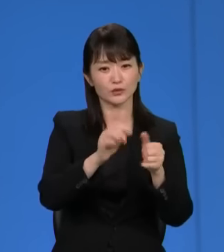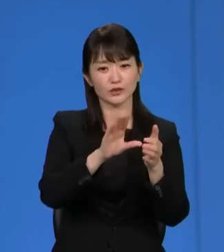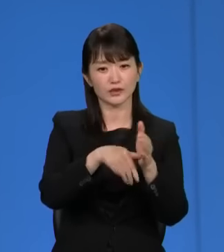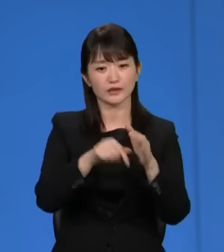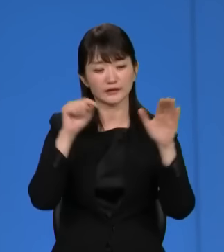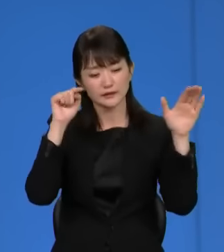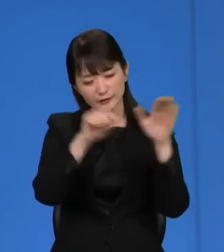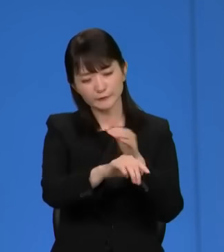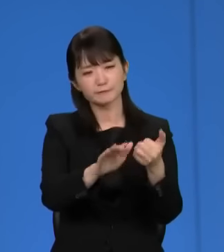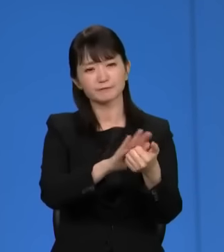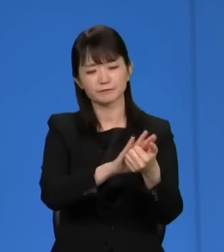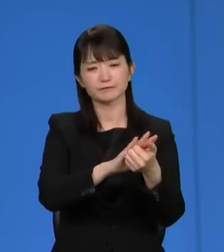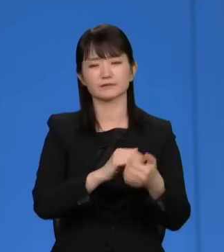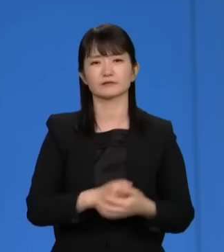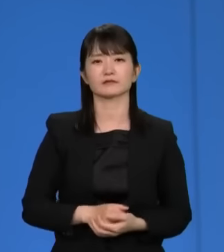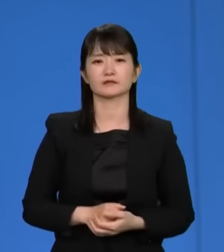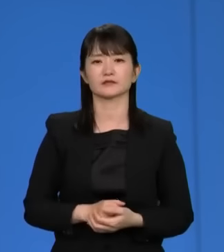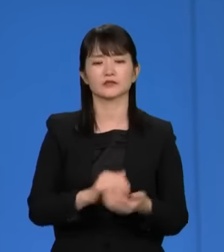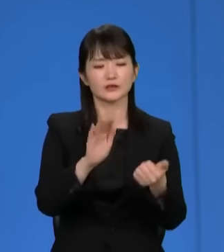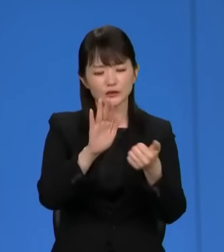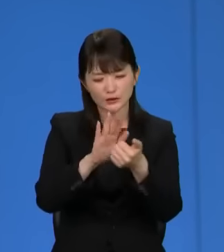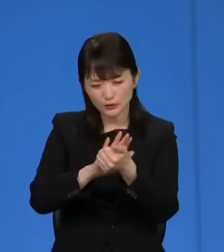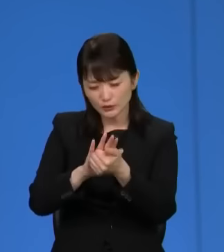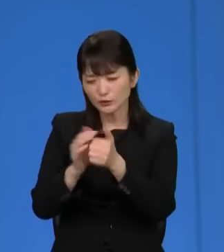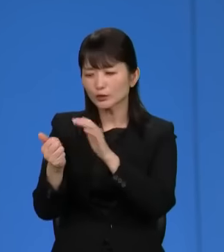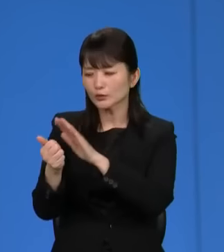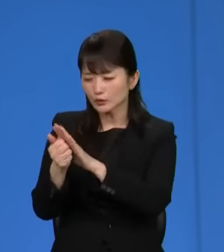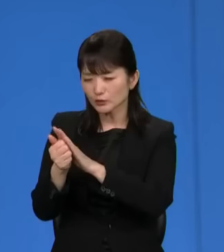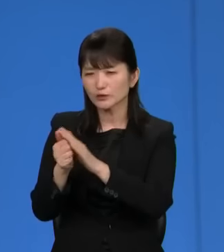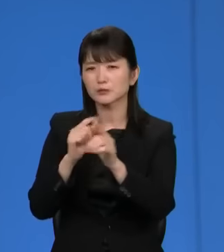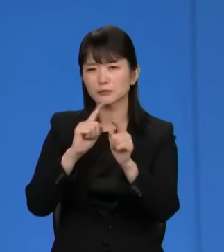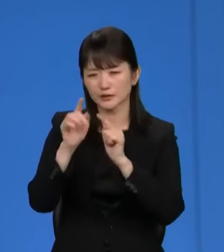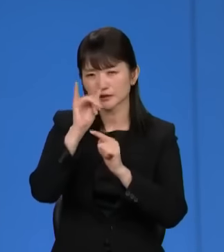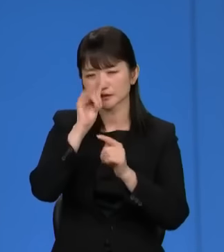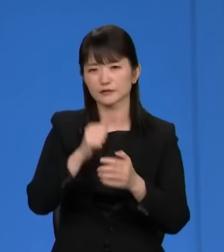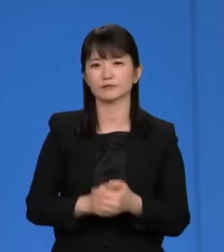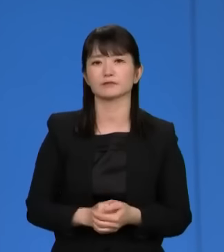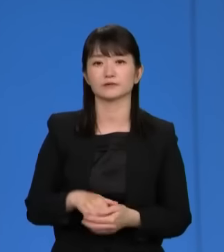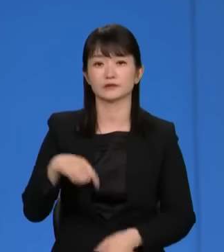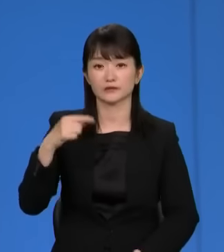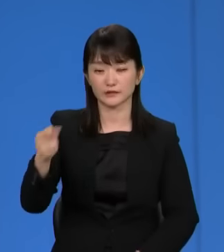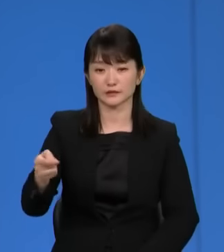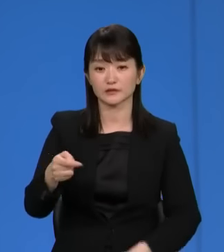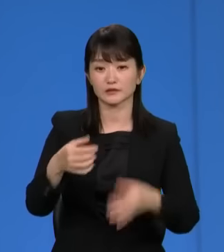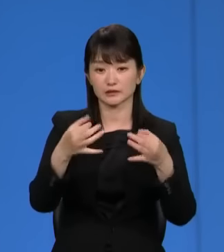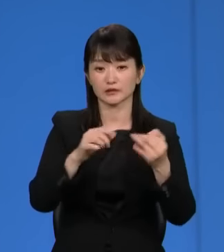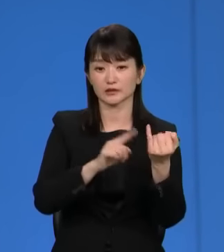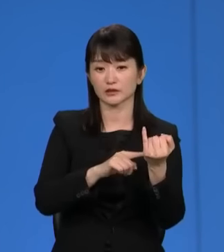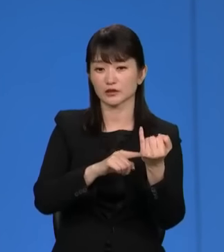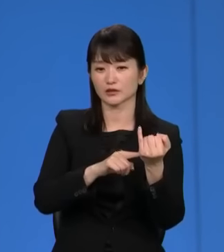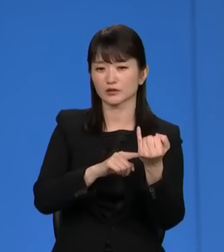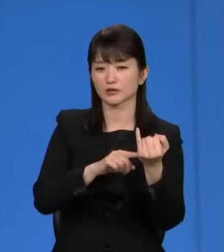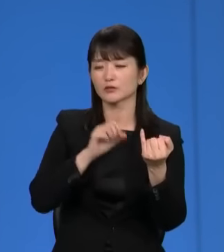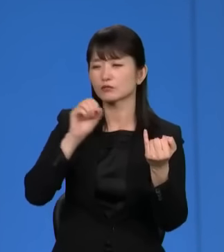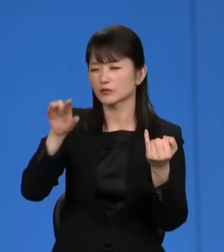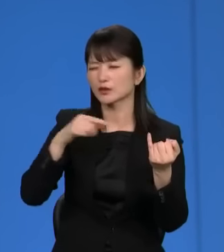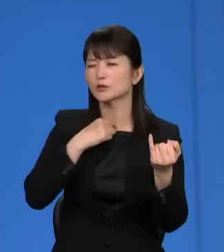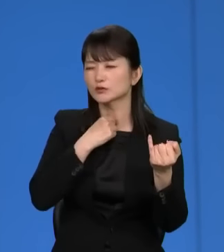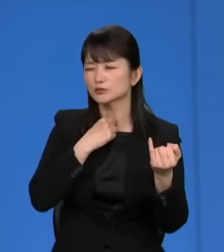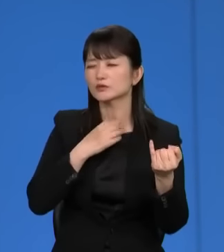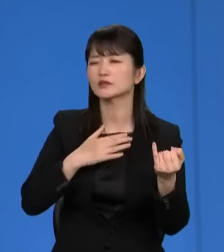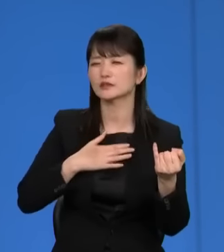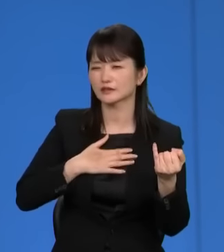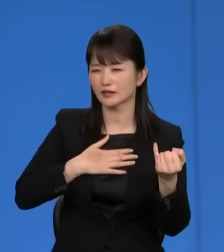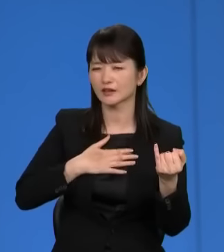때문에 위로의 말씀들이 좀 있었고요 그 후로 어 여사께서 하고 싶으셨던 말씀들을 제게 하셨던 거죠